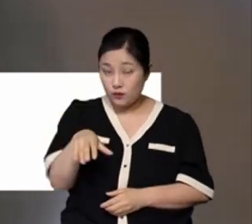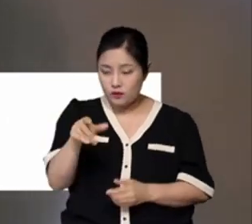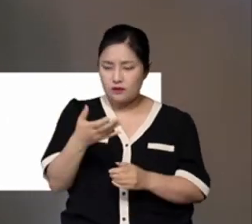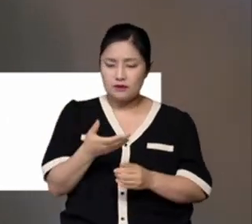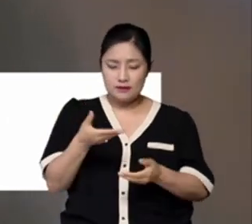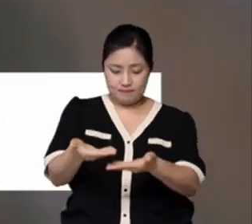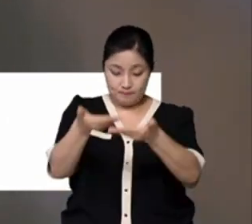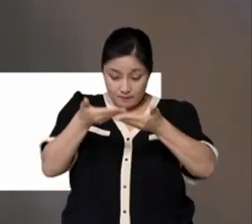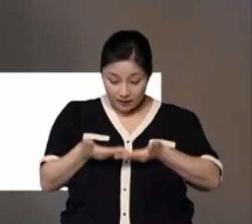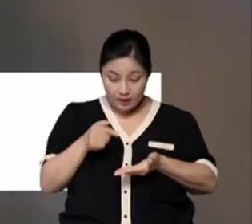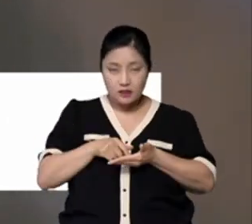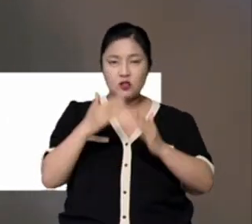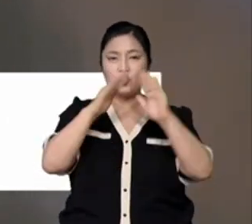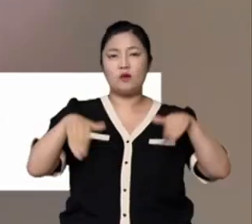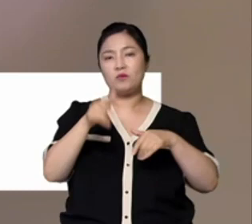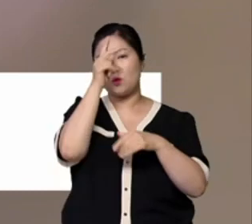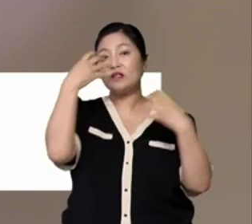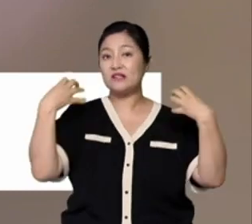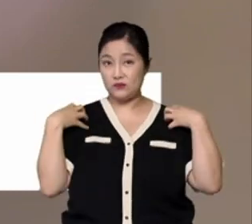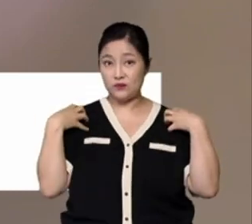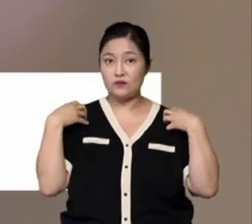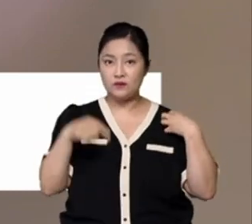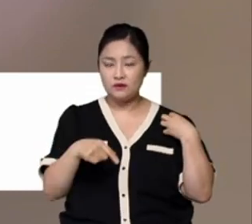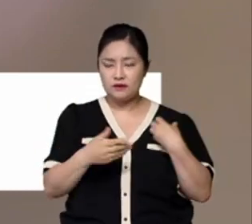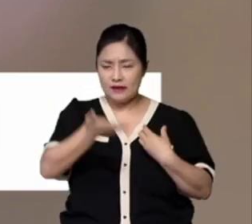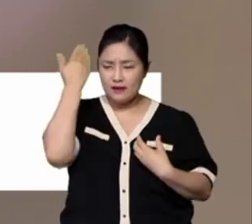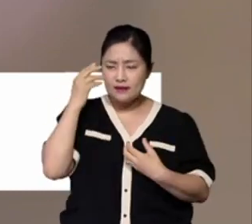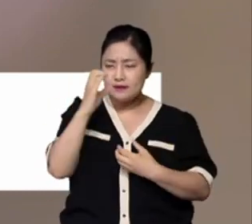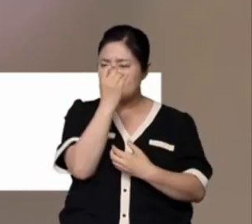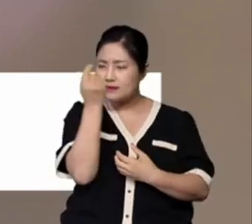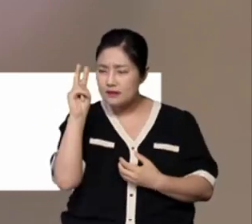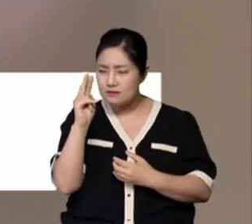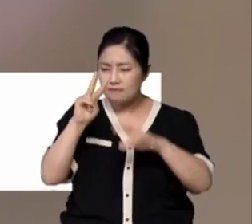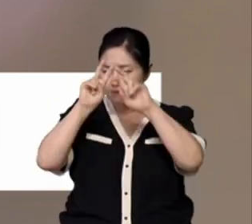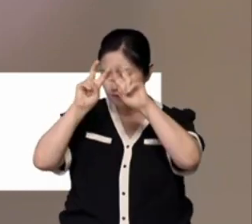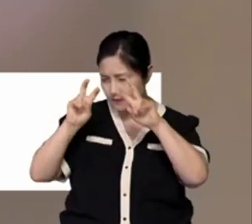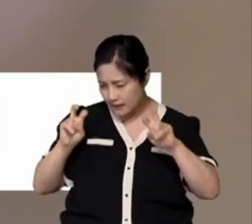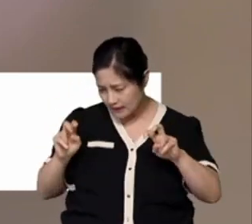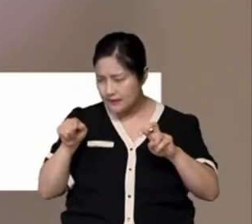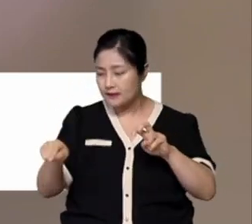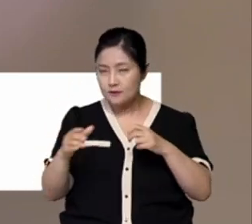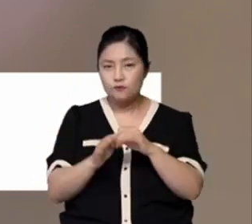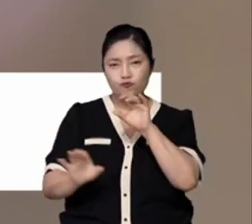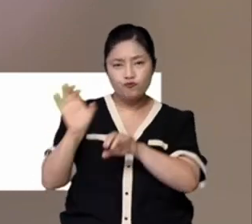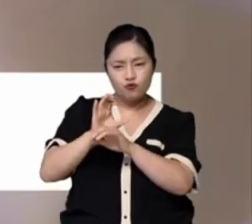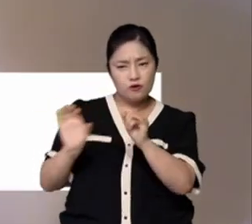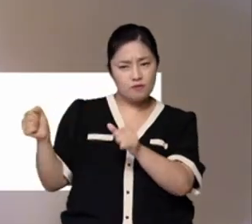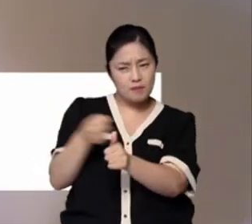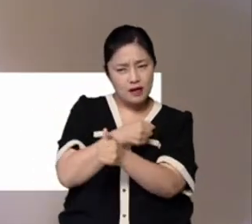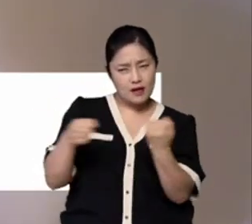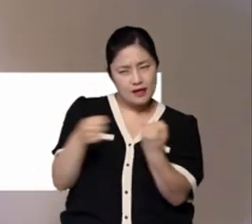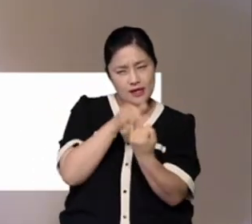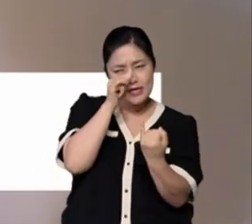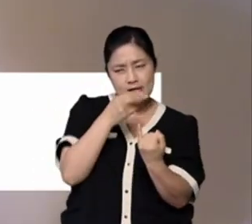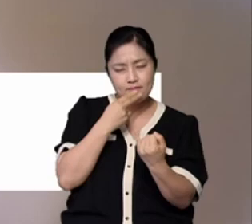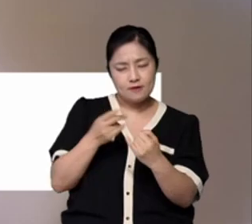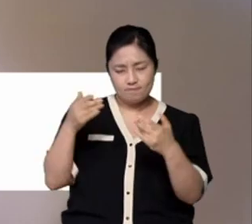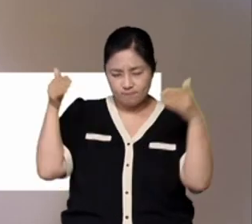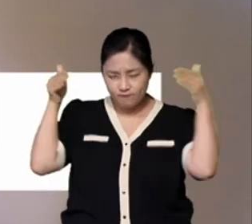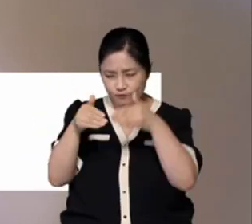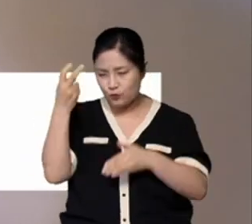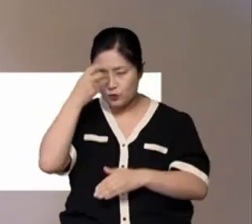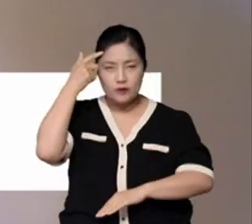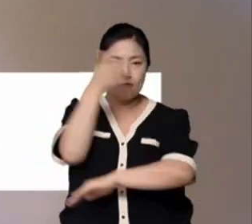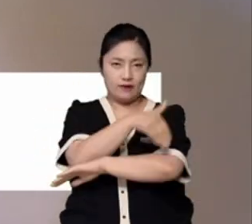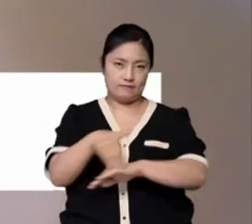여수경찰서로부터 사건을 이첩받은 전남경찰청은 과거 CCTV 영상 분석을 통해 추가 학대 사실이 있는지 등을 집중